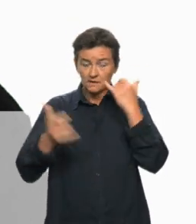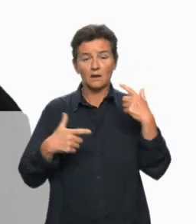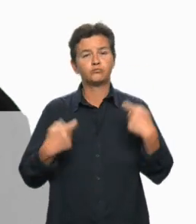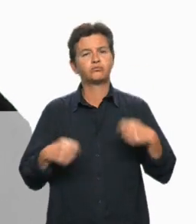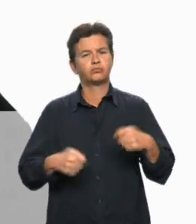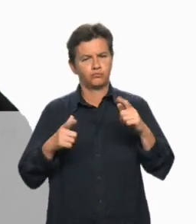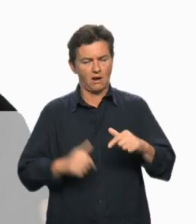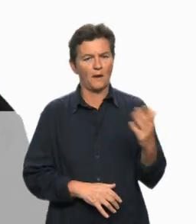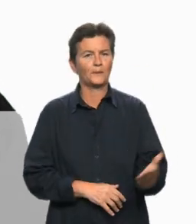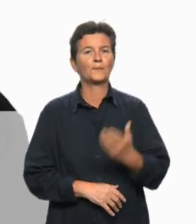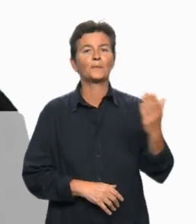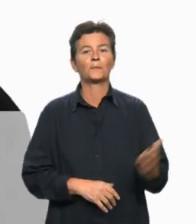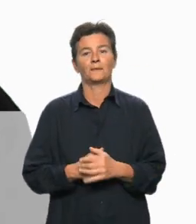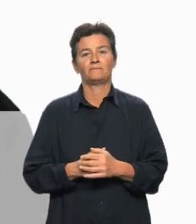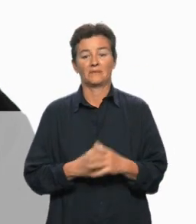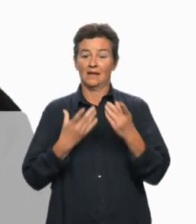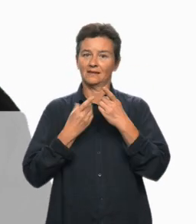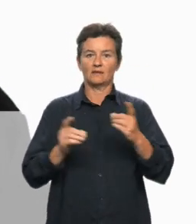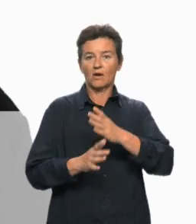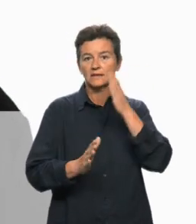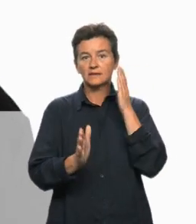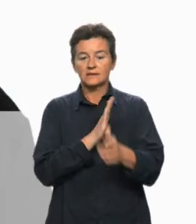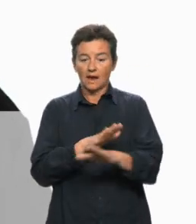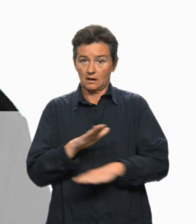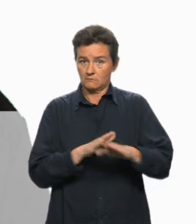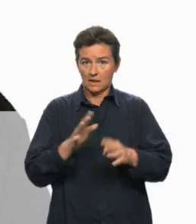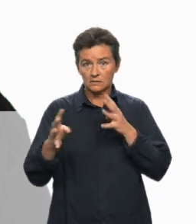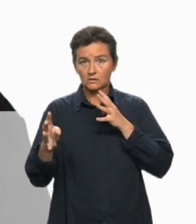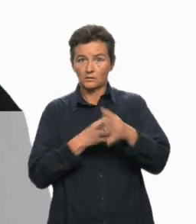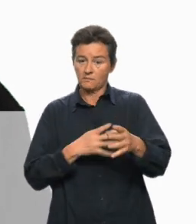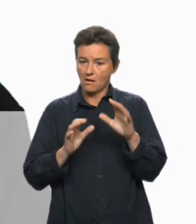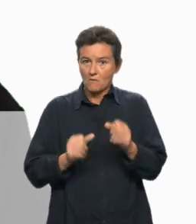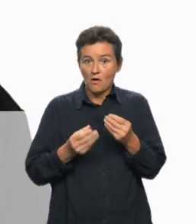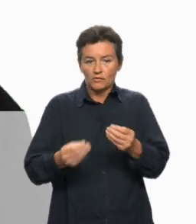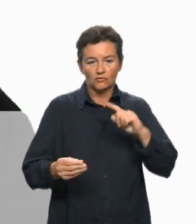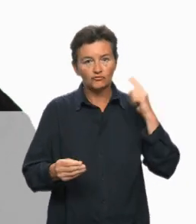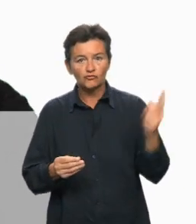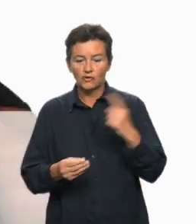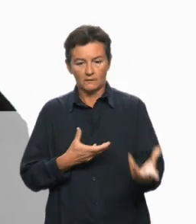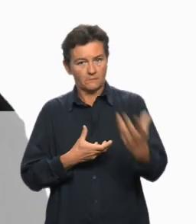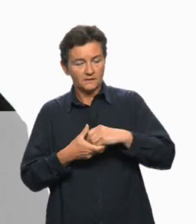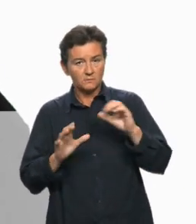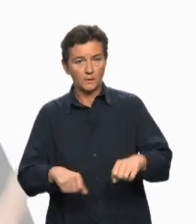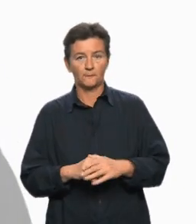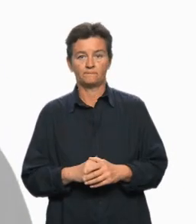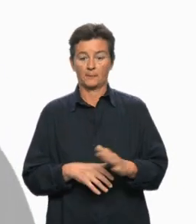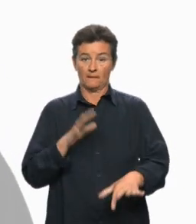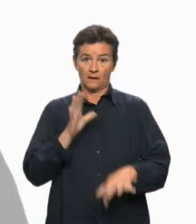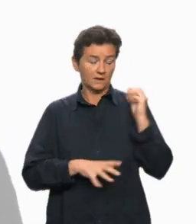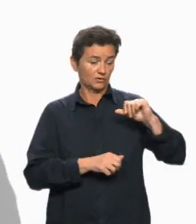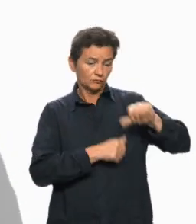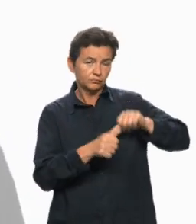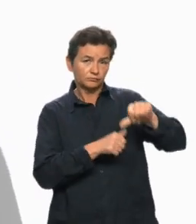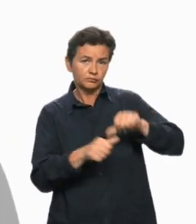Nous en avons d'autres, plus ambitieuses. Une démocratie directe, fondée sur la transparence, nous permettrait d'écouter et d'impliquer tout le monde. Les élections